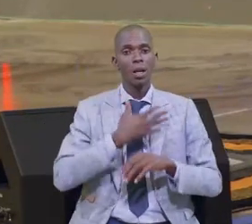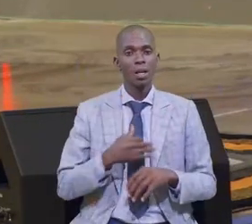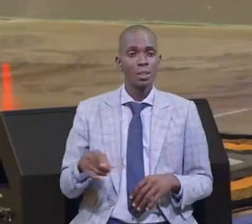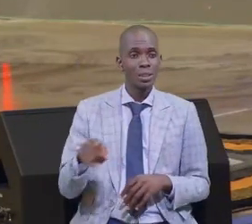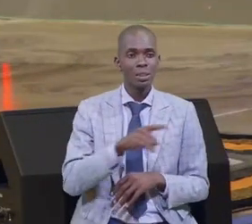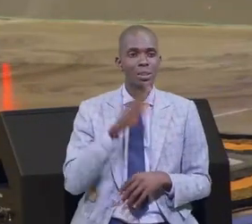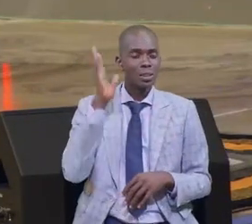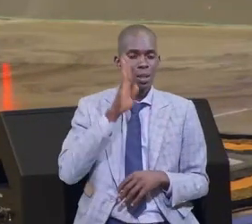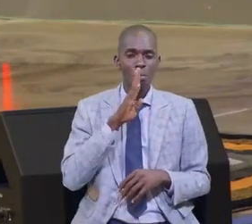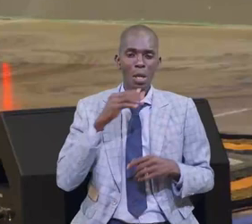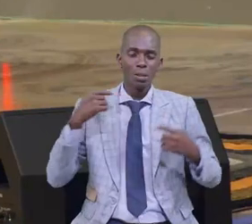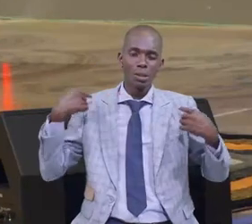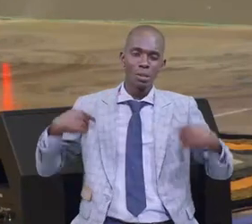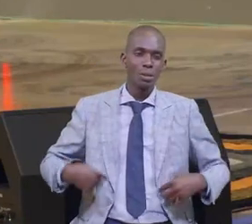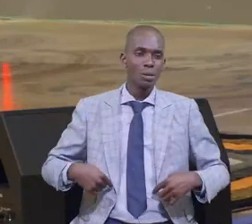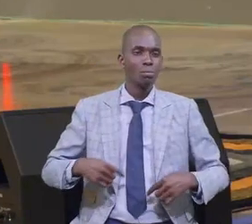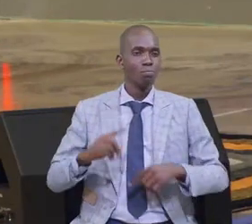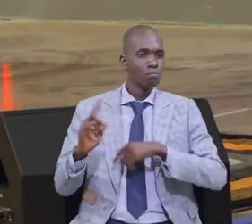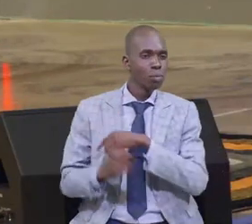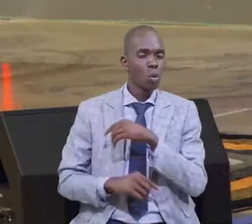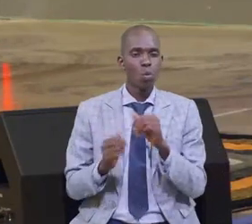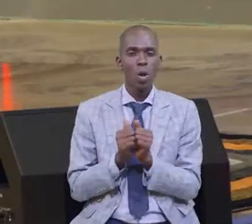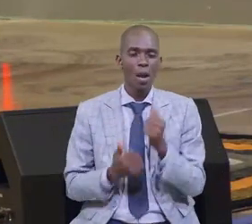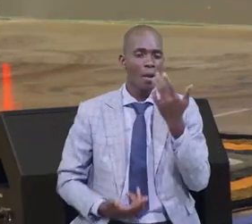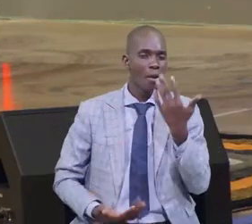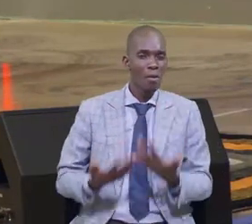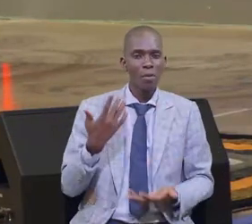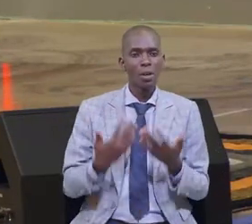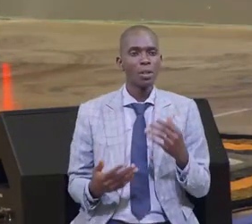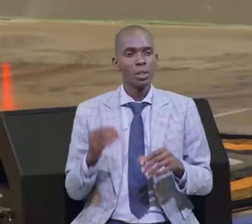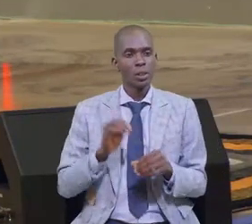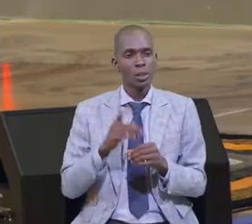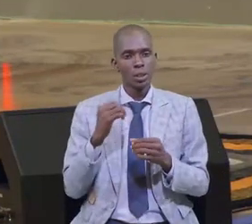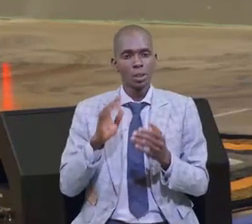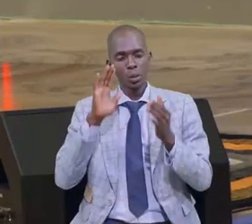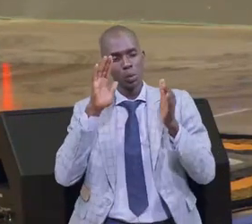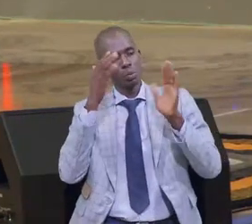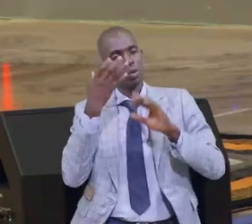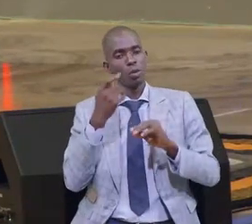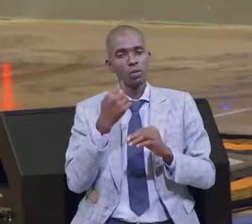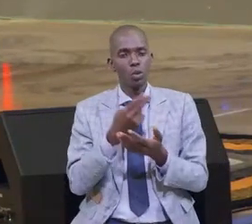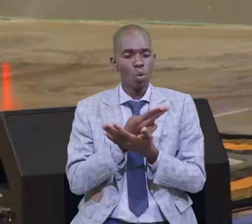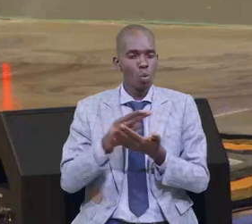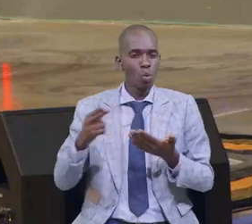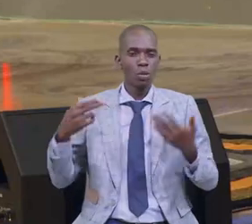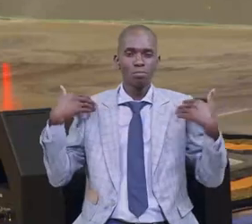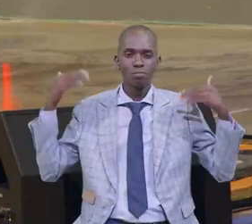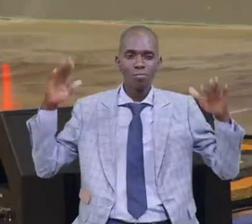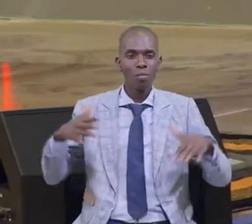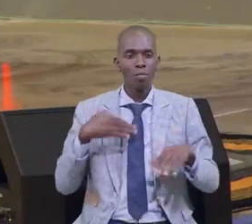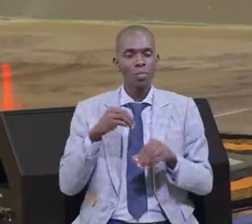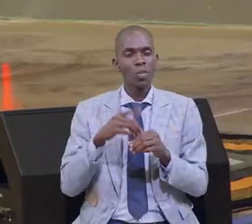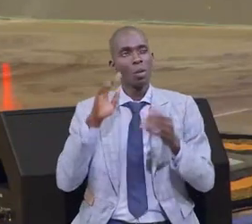sera tourmenté dans le feu et le soufre devant les saints anges et devant